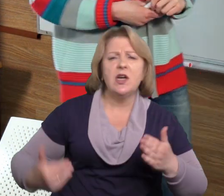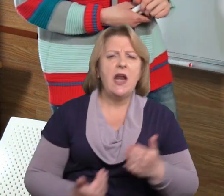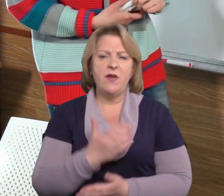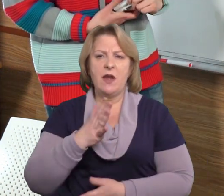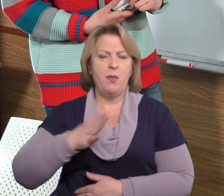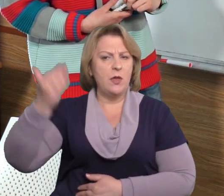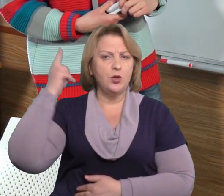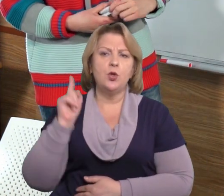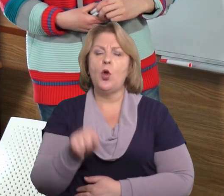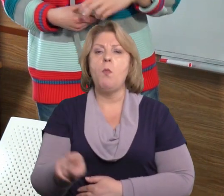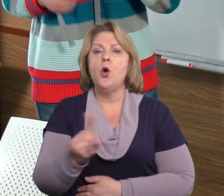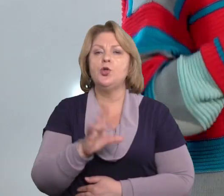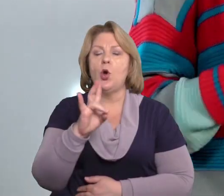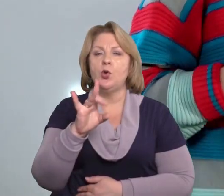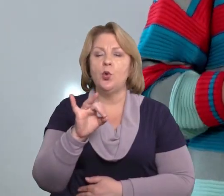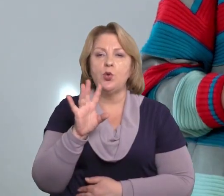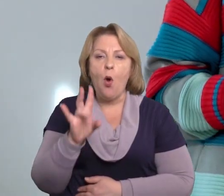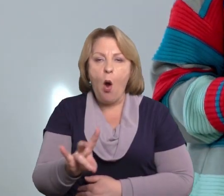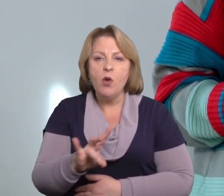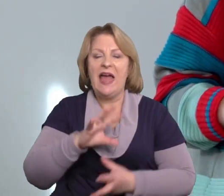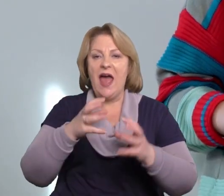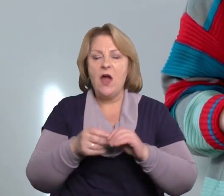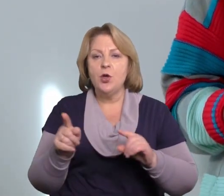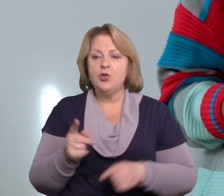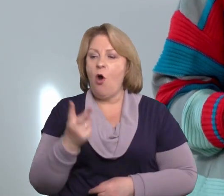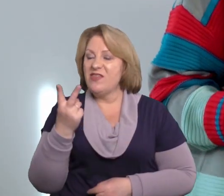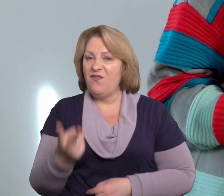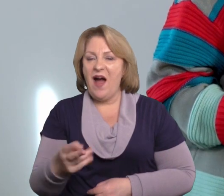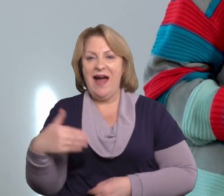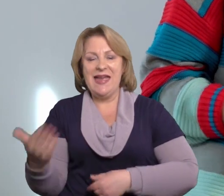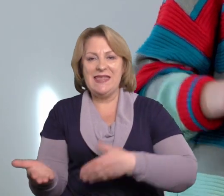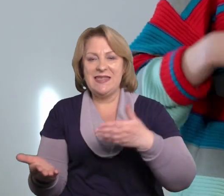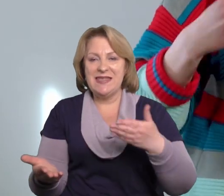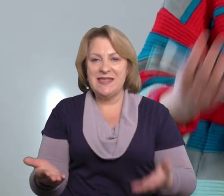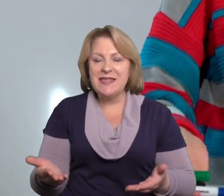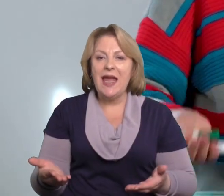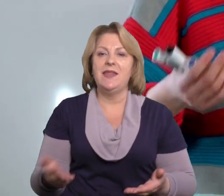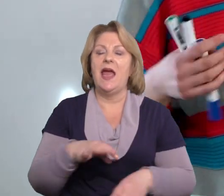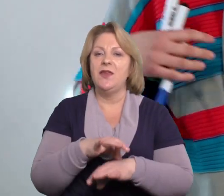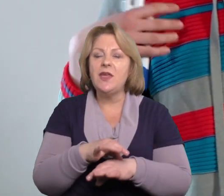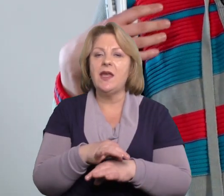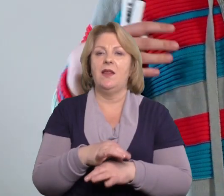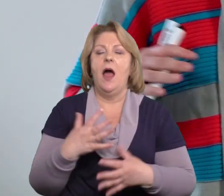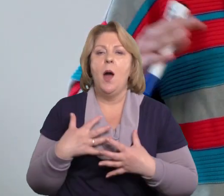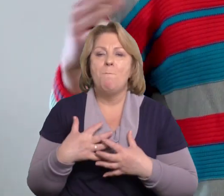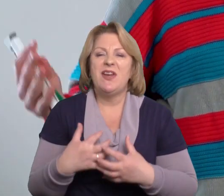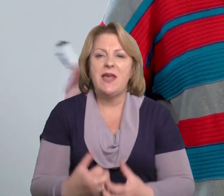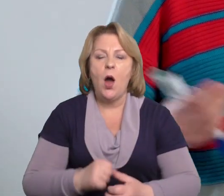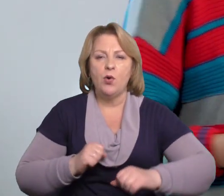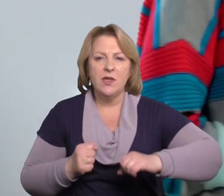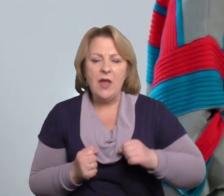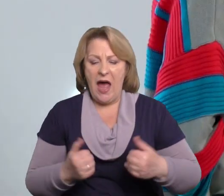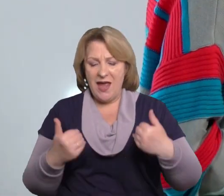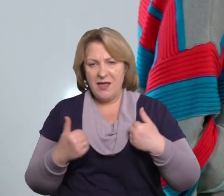що Ньютон вивів, що будь-які два тіла притягуються один до одного. Наприклад, я та цей стілець, учень та пар та